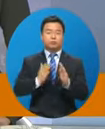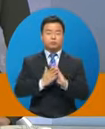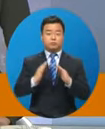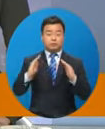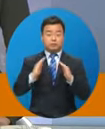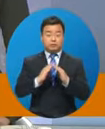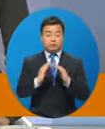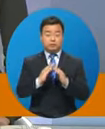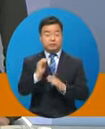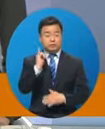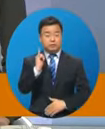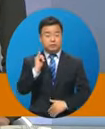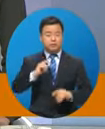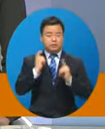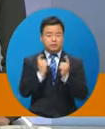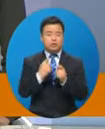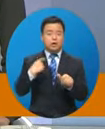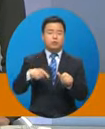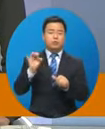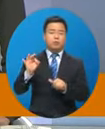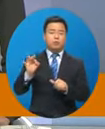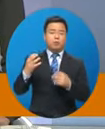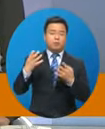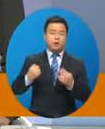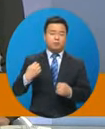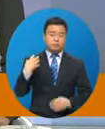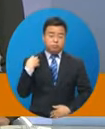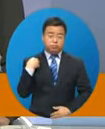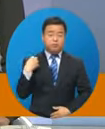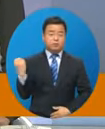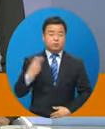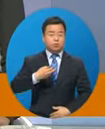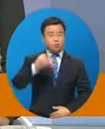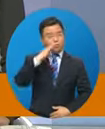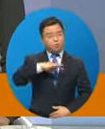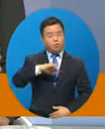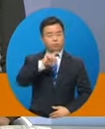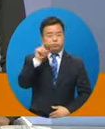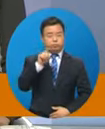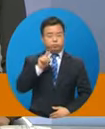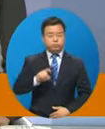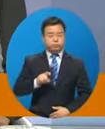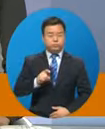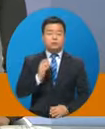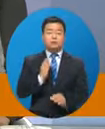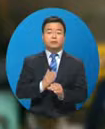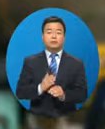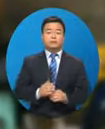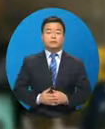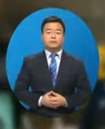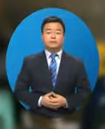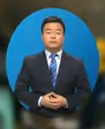들어가는 데다 그 효과마저 의문이란 지적이 많습니다. 이수민 기자가 취재했습니다.